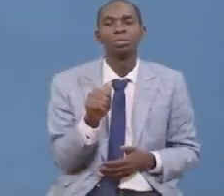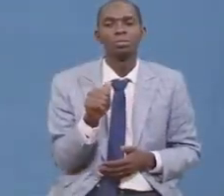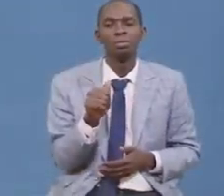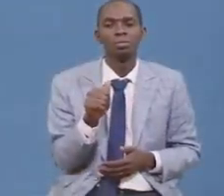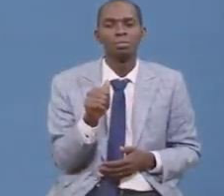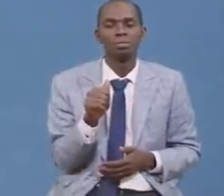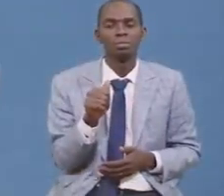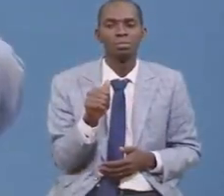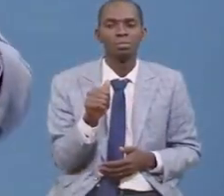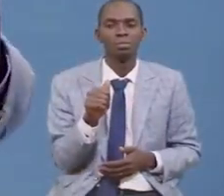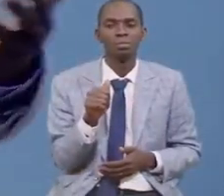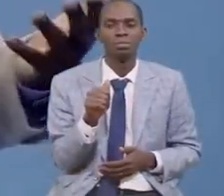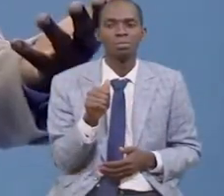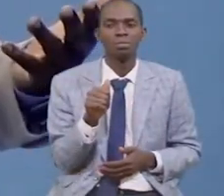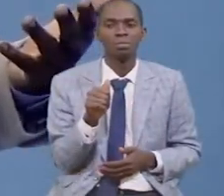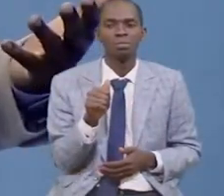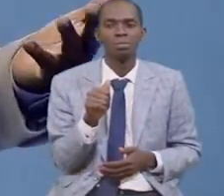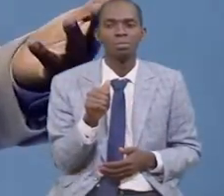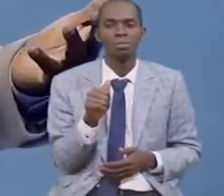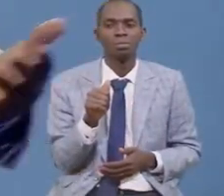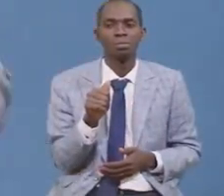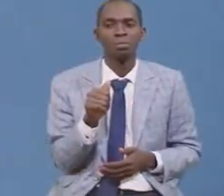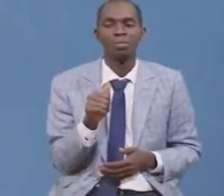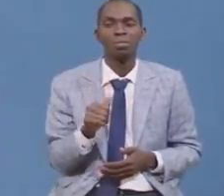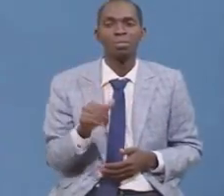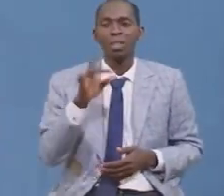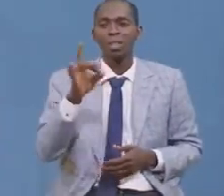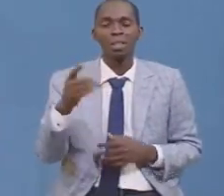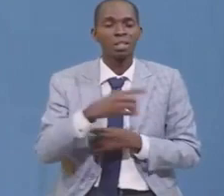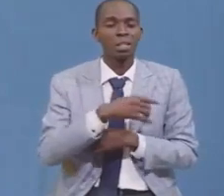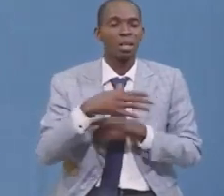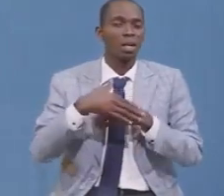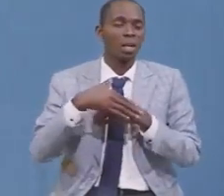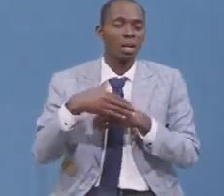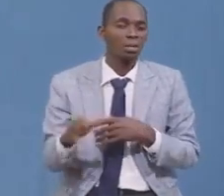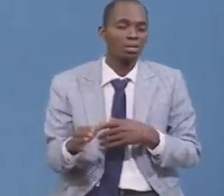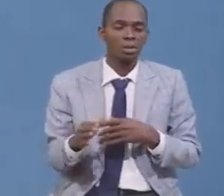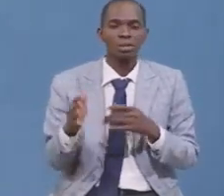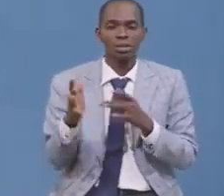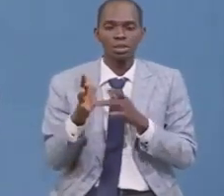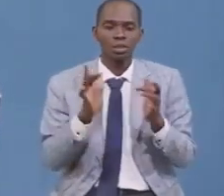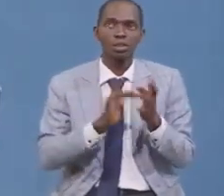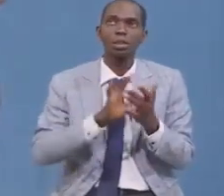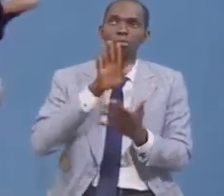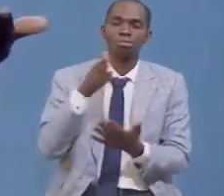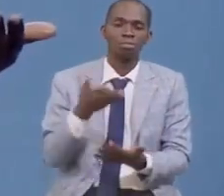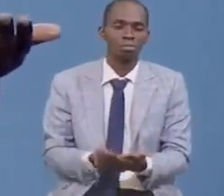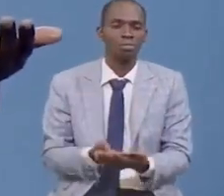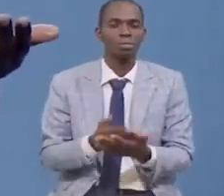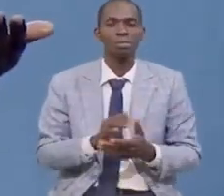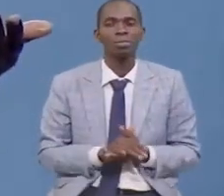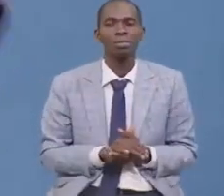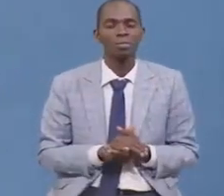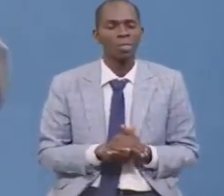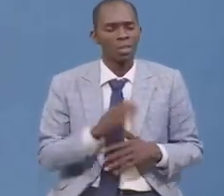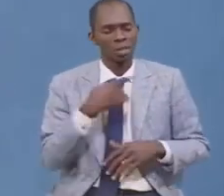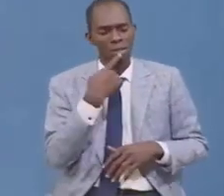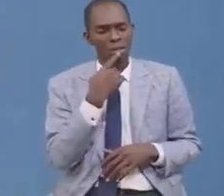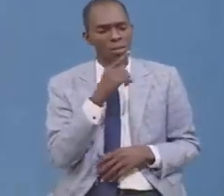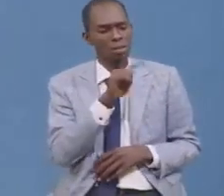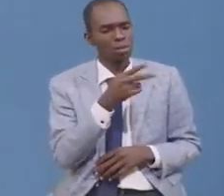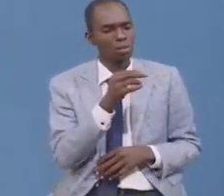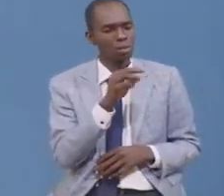తప్ప నేను నమ్మను అన్నవాడు. Each day after Jesus came. ఆయన యొద్దకు యేసు వచ్చారు. Thomas.